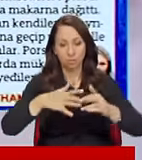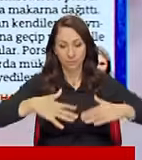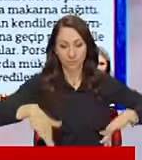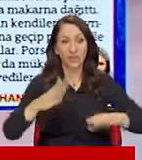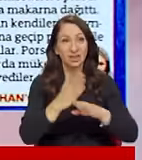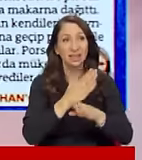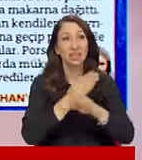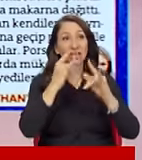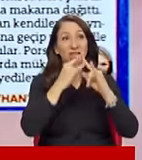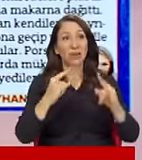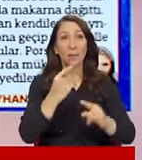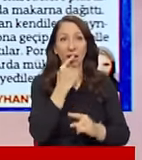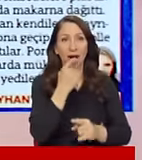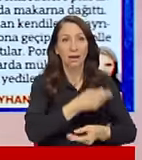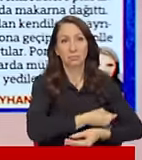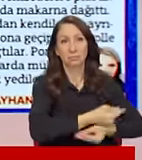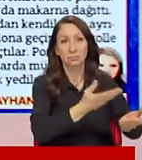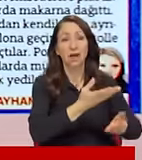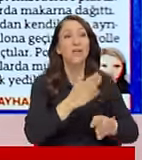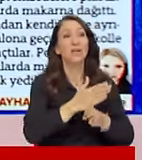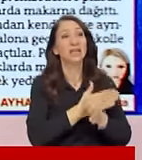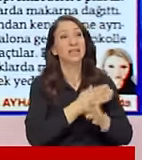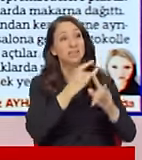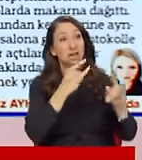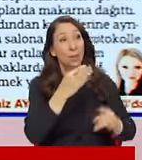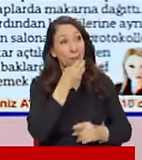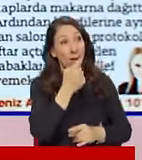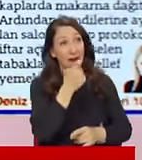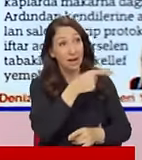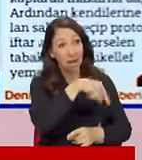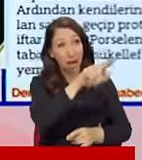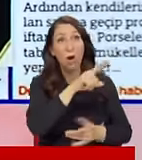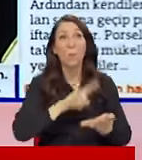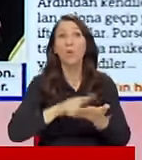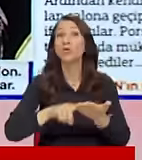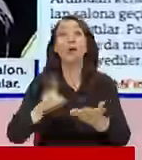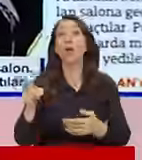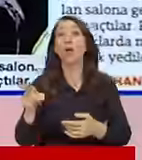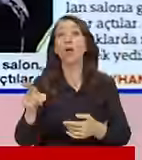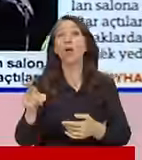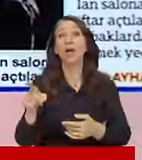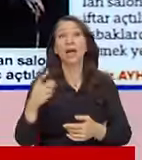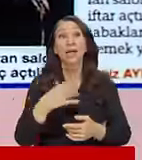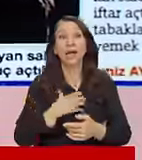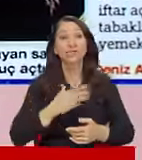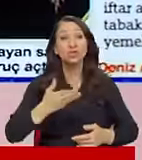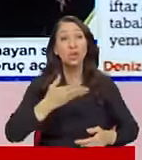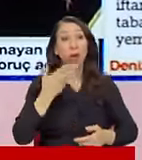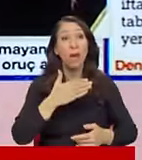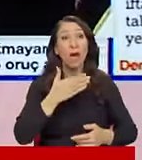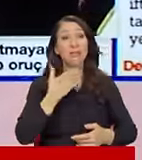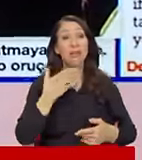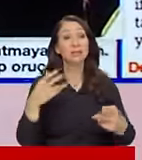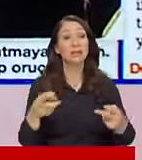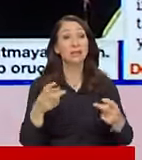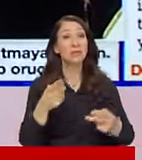vatandaşa çadırda makarna dağıttı. Vatandaşa çadırda makarna, protokole peki? Kendileri çorbalı, etli,